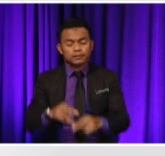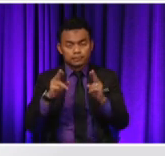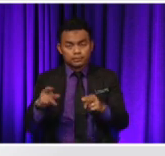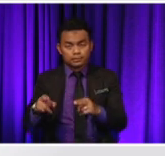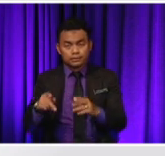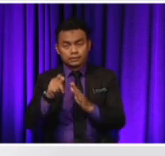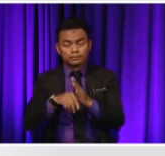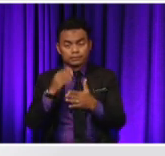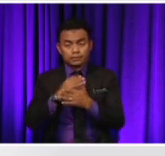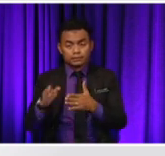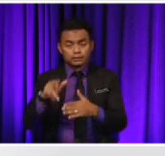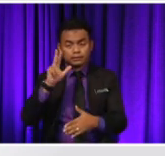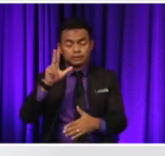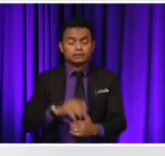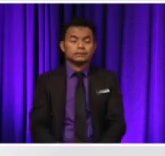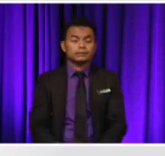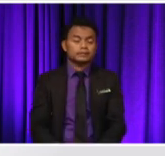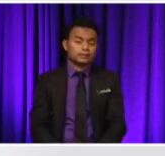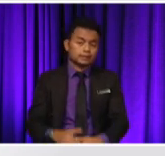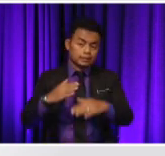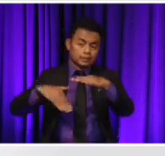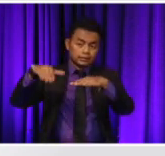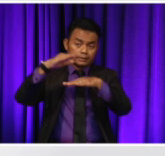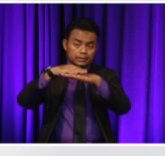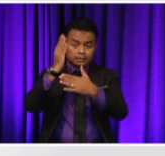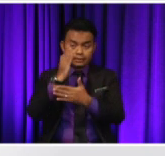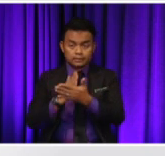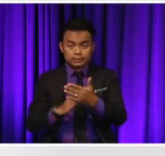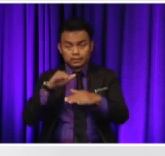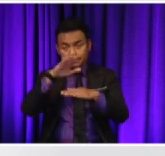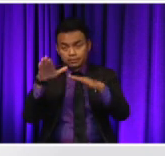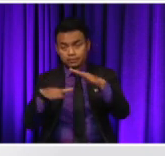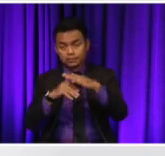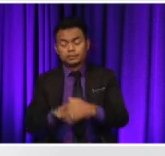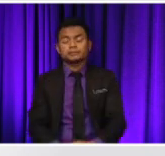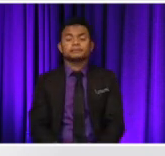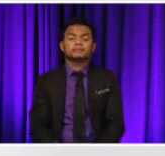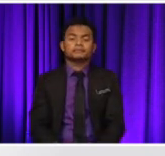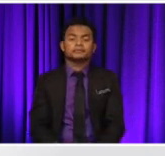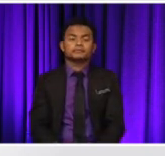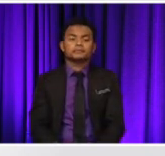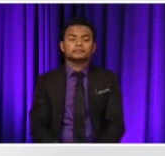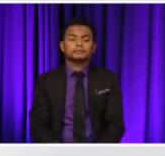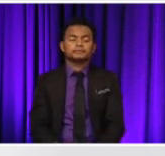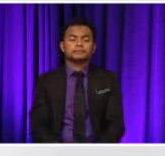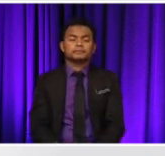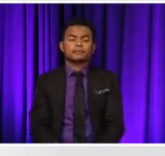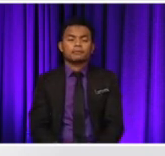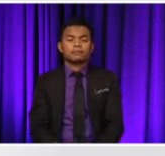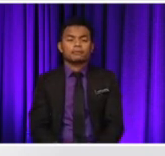yaitu peringkat atasan peringkat pertengahan dan peringkat bawah haid Oke ingat